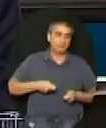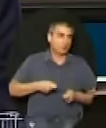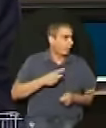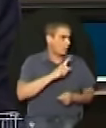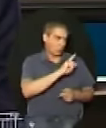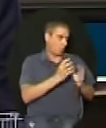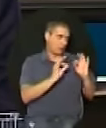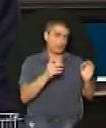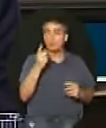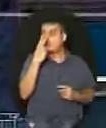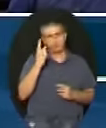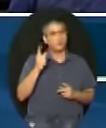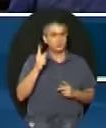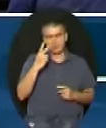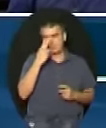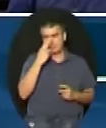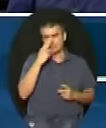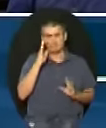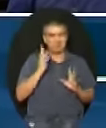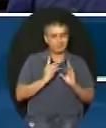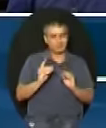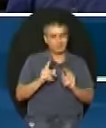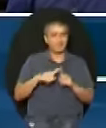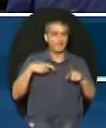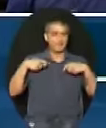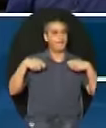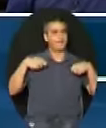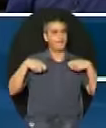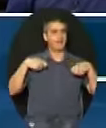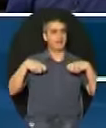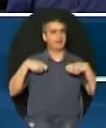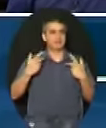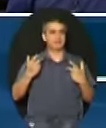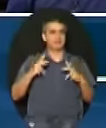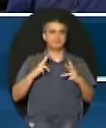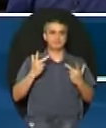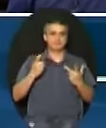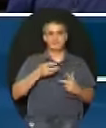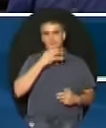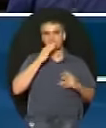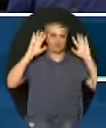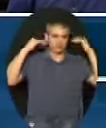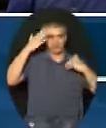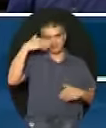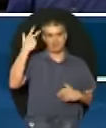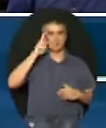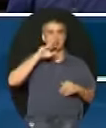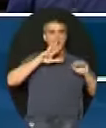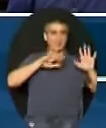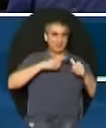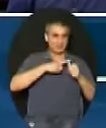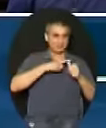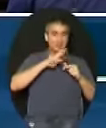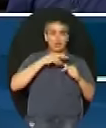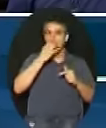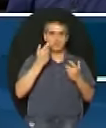הוא לא התחיל. הוא ניסה בדרכים של דיפלומטיה ציבורית. נאום קהיר. נאום קהיר המפורסם כן. ב-2009.